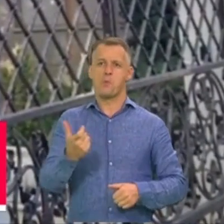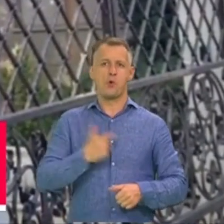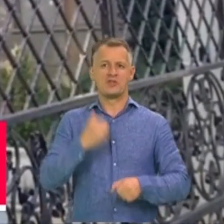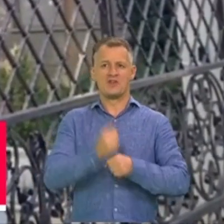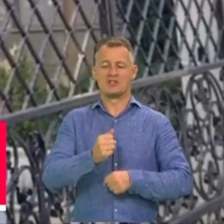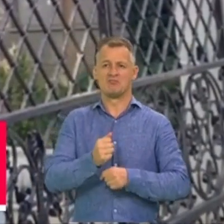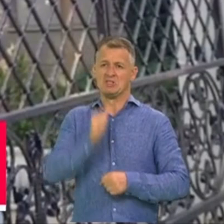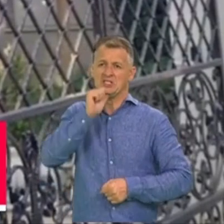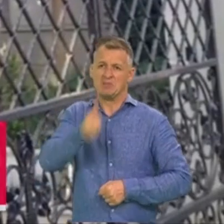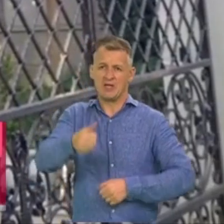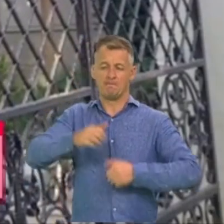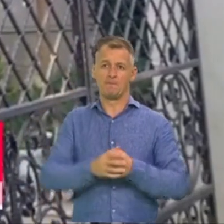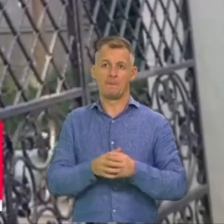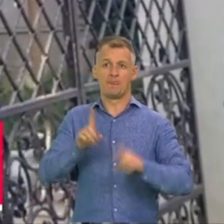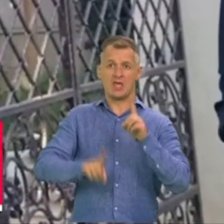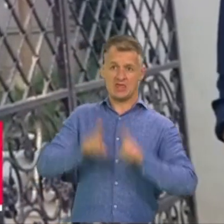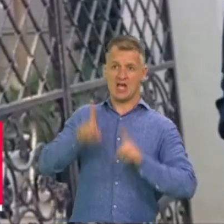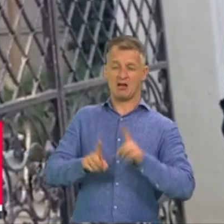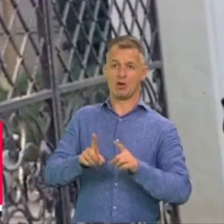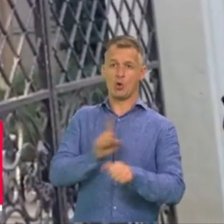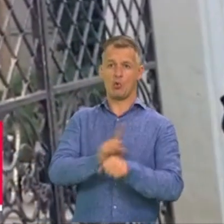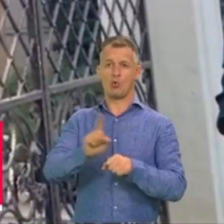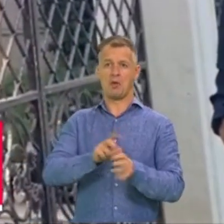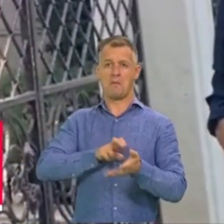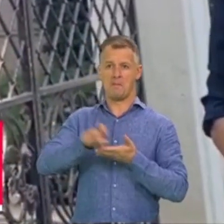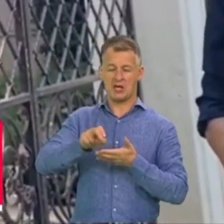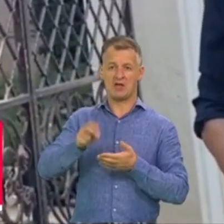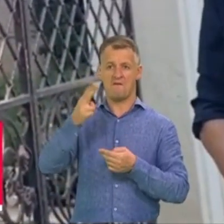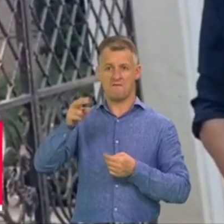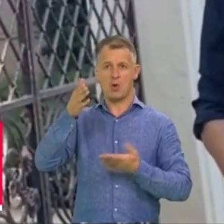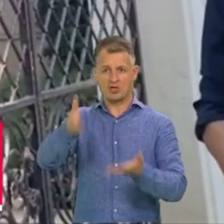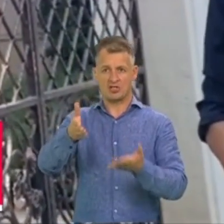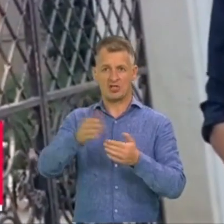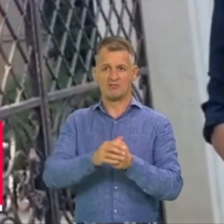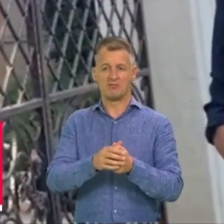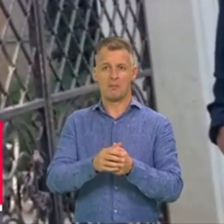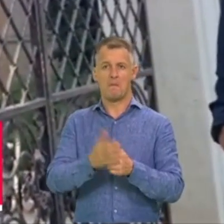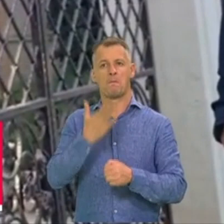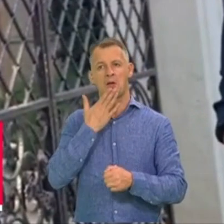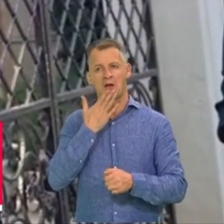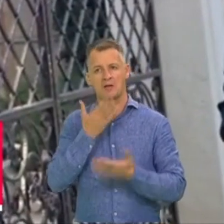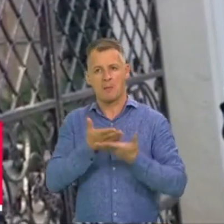nimic. Dacă lucrurile merg în felul ăsta, păcat mare